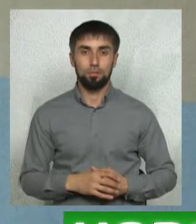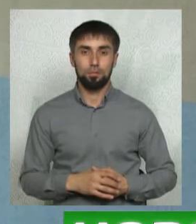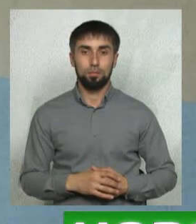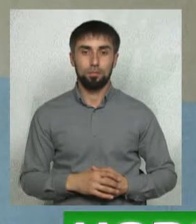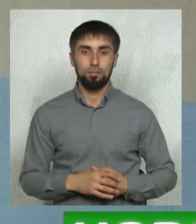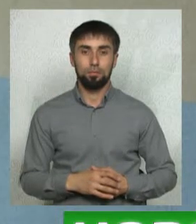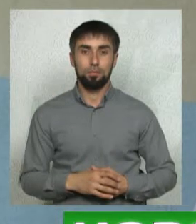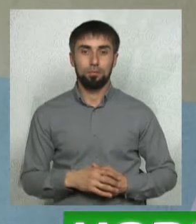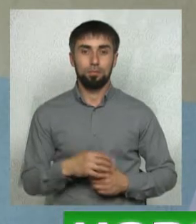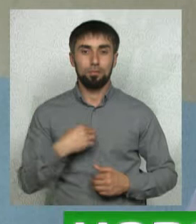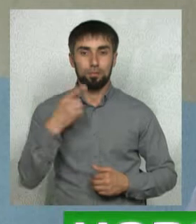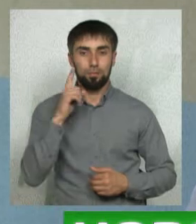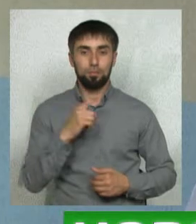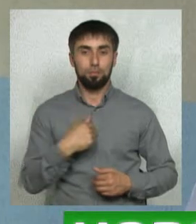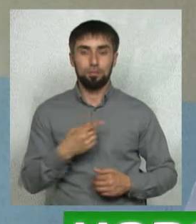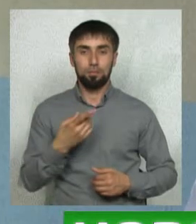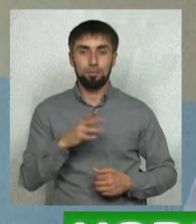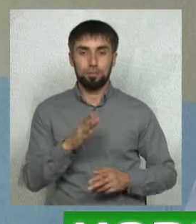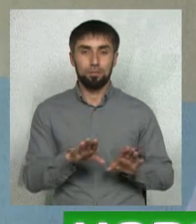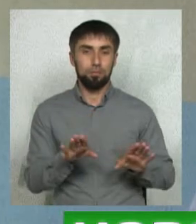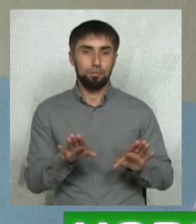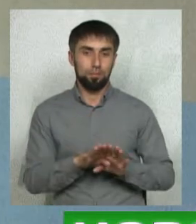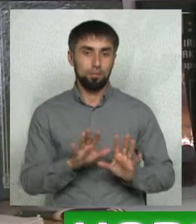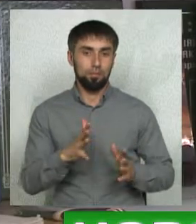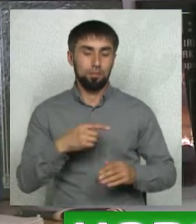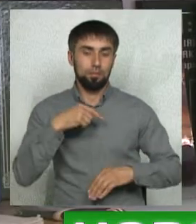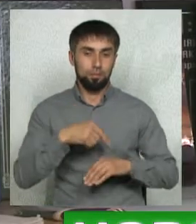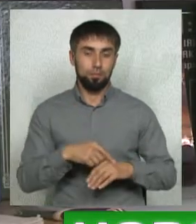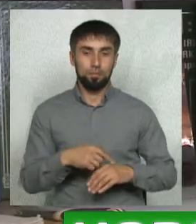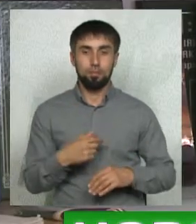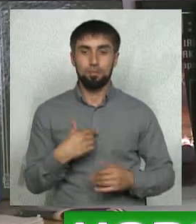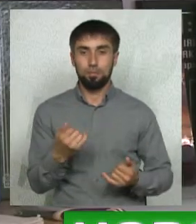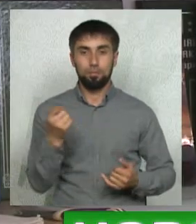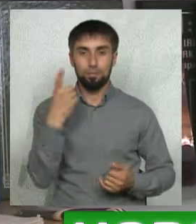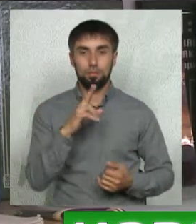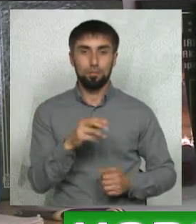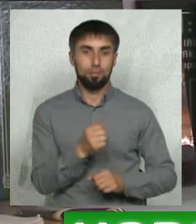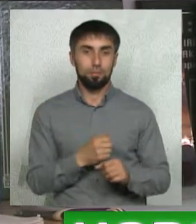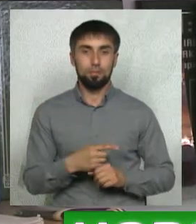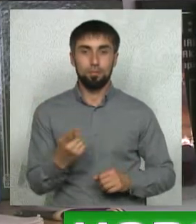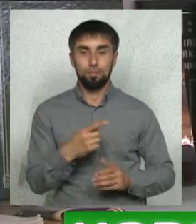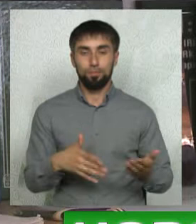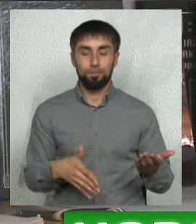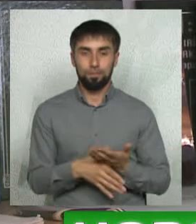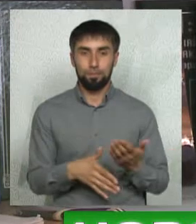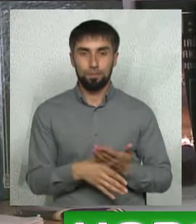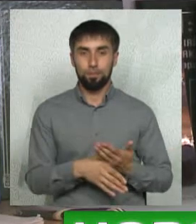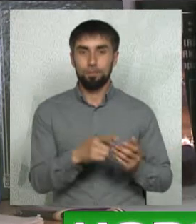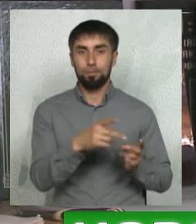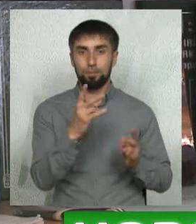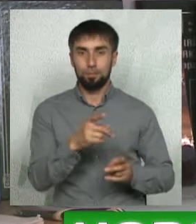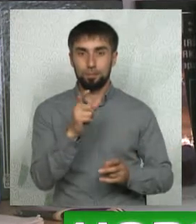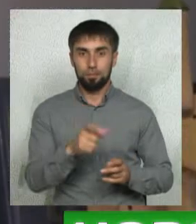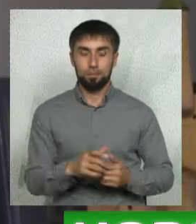Надеюсь, мне не придется употреблять это такое в своей жизни. Сегодня узнали, как делать первую помощь при